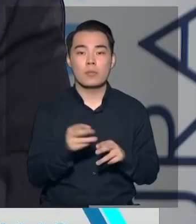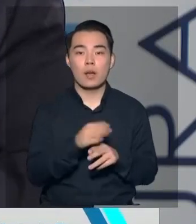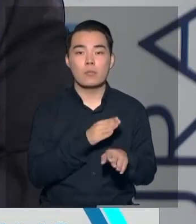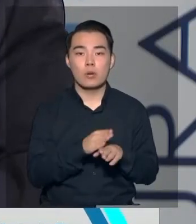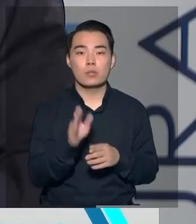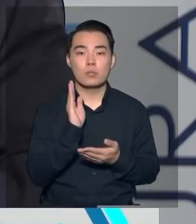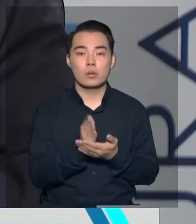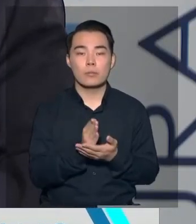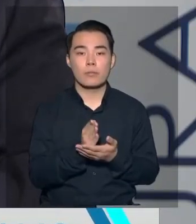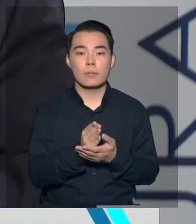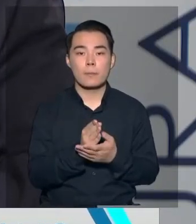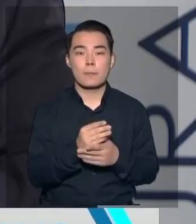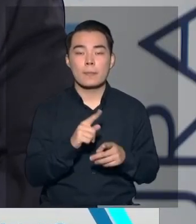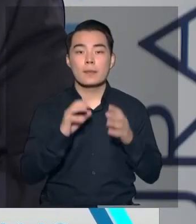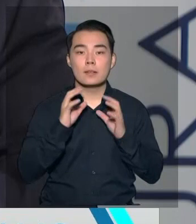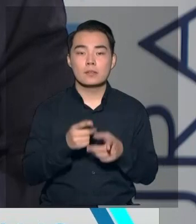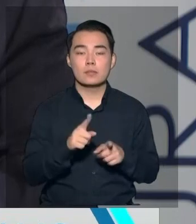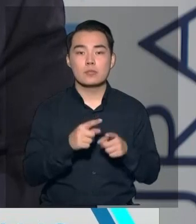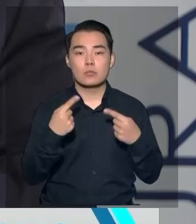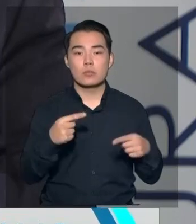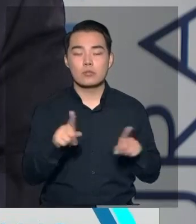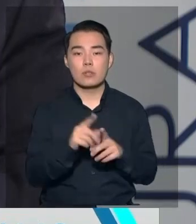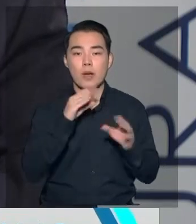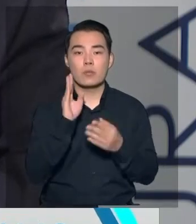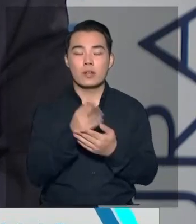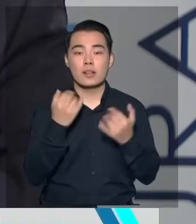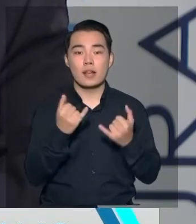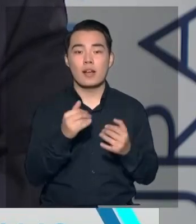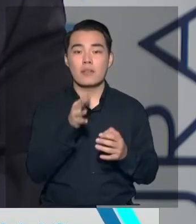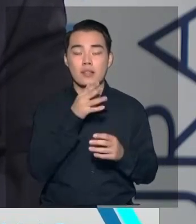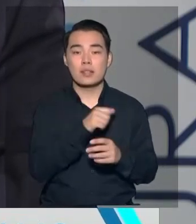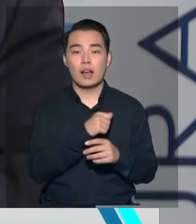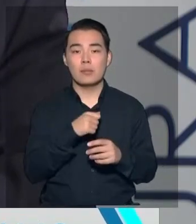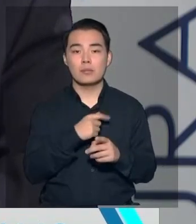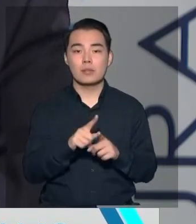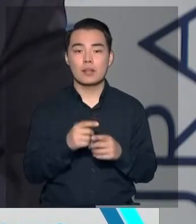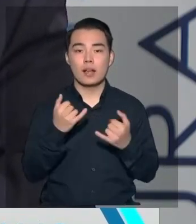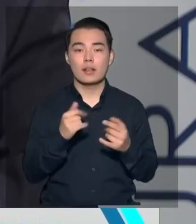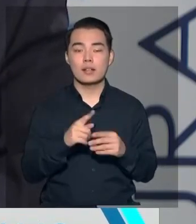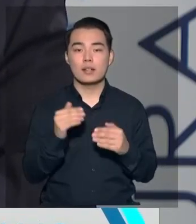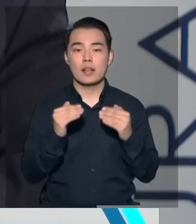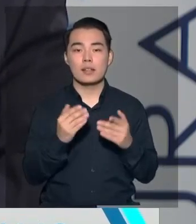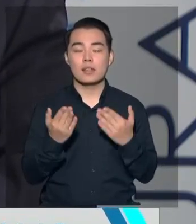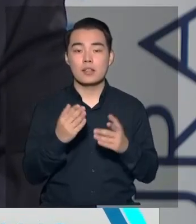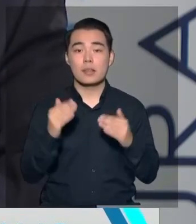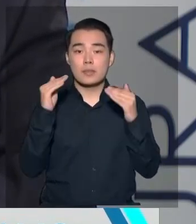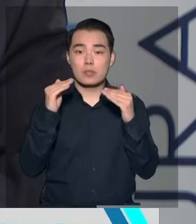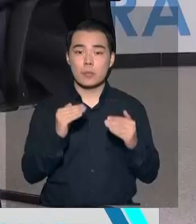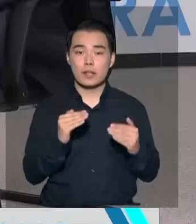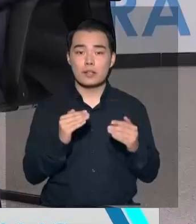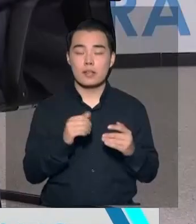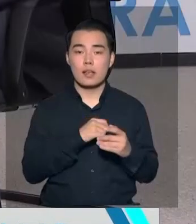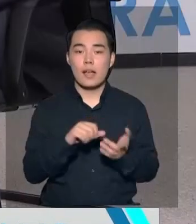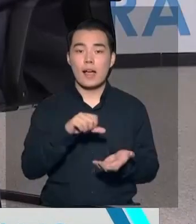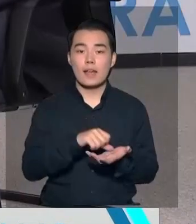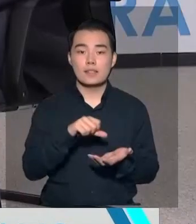әртүрлі жағдайды көріп отырмыз, әлемде де басқада да. Мысалы үшін, егер қазіргі жағдай, партияның қазіргі рейтингі төмен болатын болса, оның